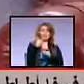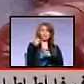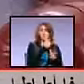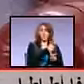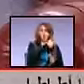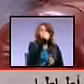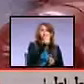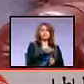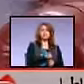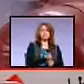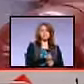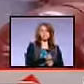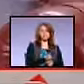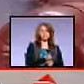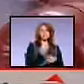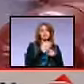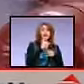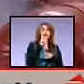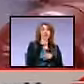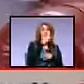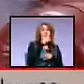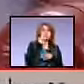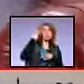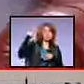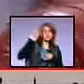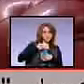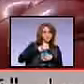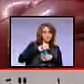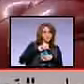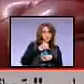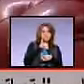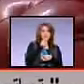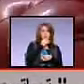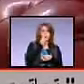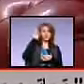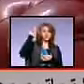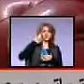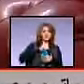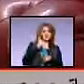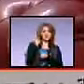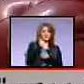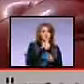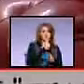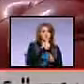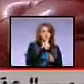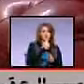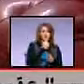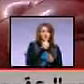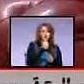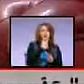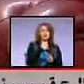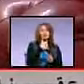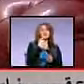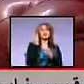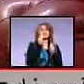تبقى مخرج؟ هل امتداد لبابا؟ هل من كتر ما كنت بتحضر مثلا معاه في اللوكيشنز تصوير كتير كتير، حضرت